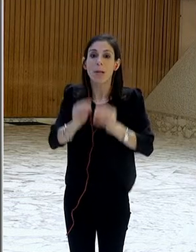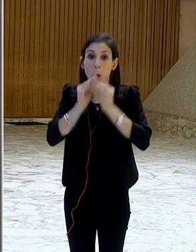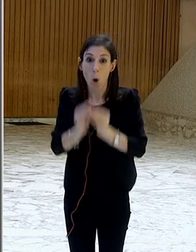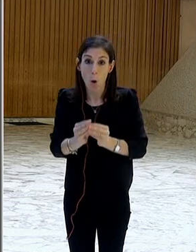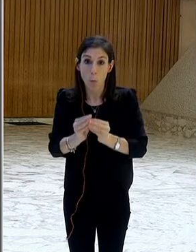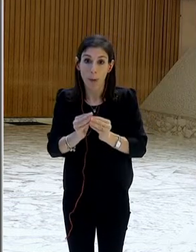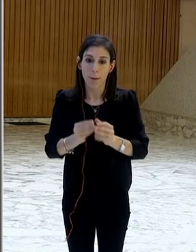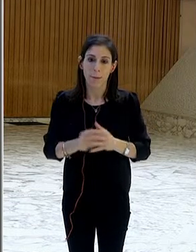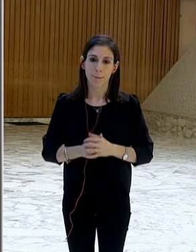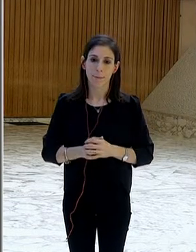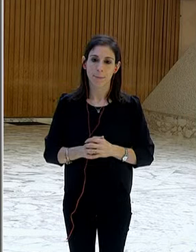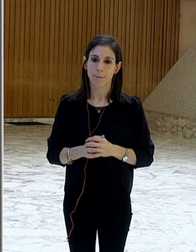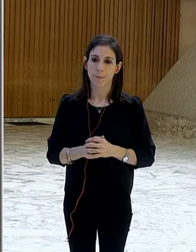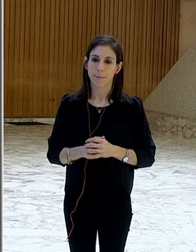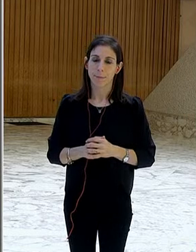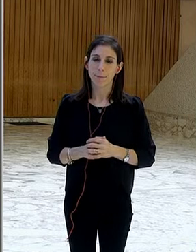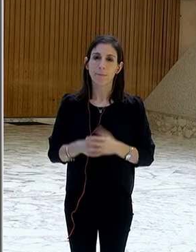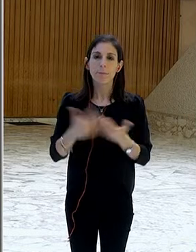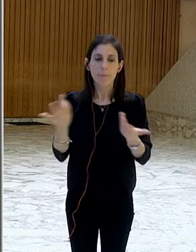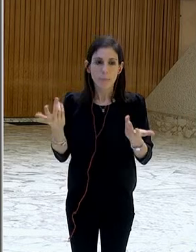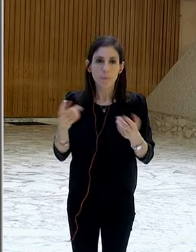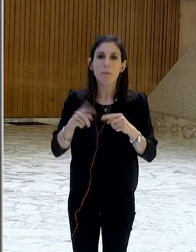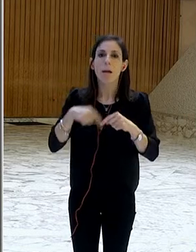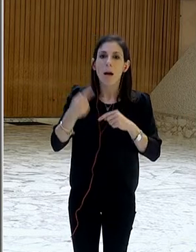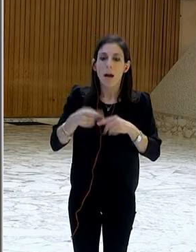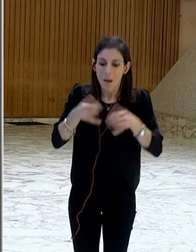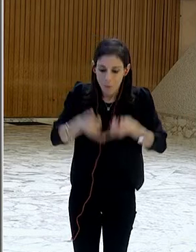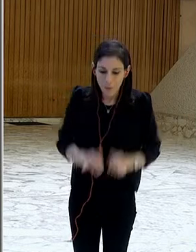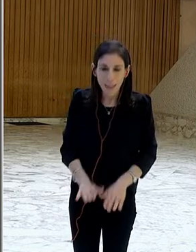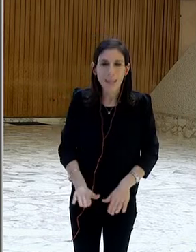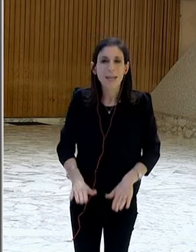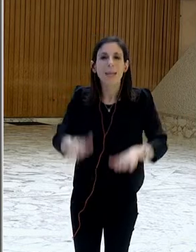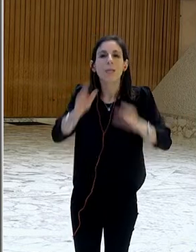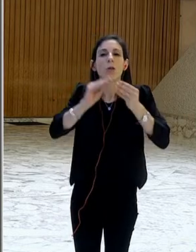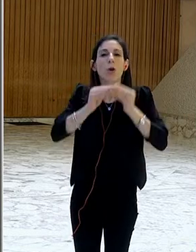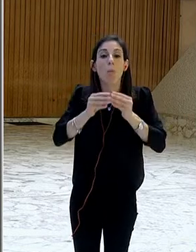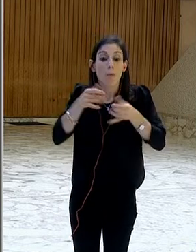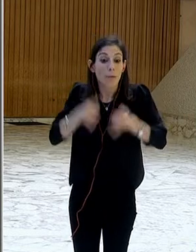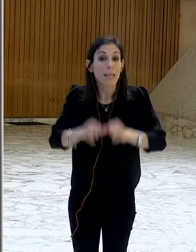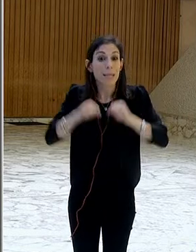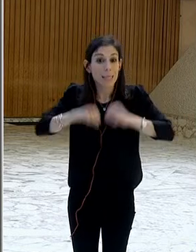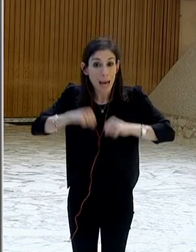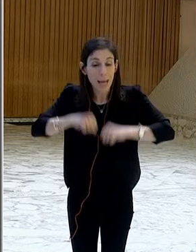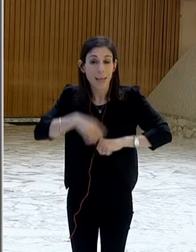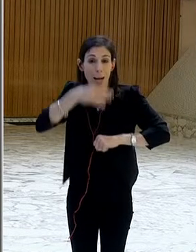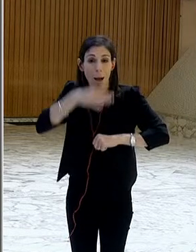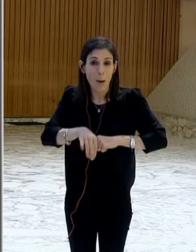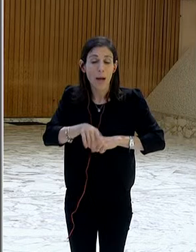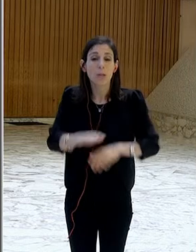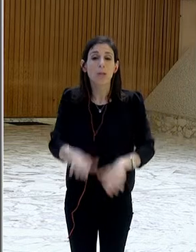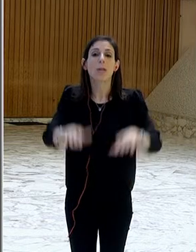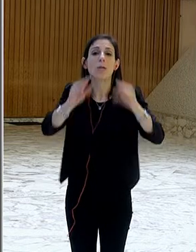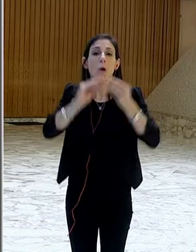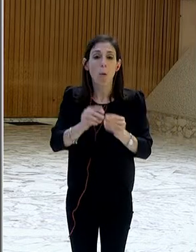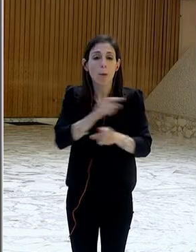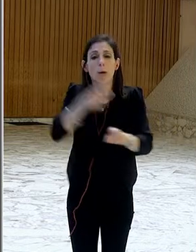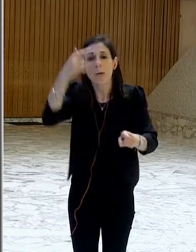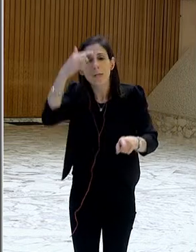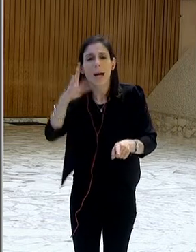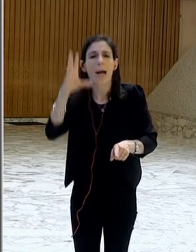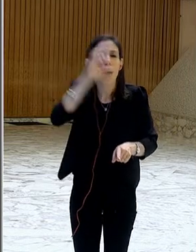2. Comment élever des enfants sains et vertueux, qui savent identifier, gérer et exprimer